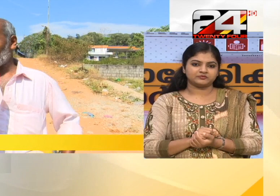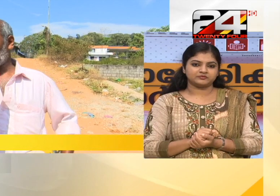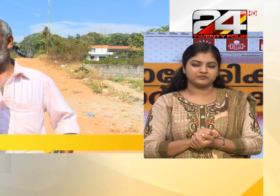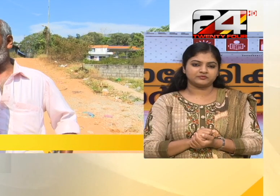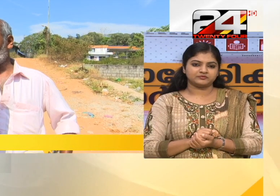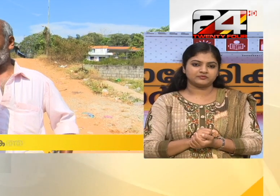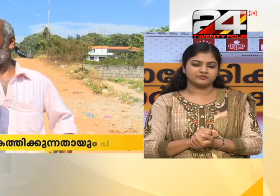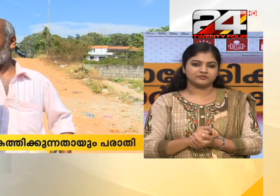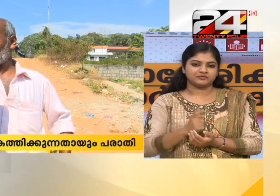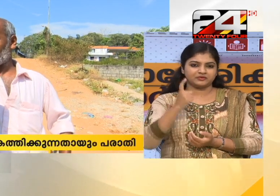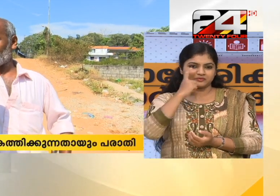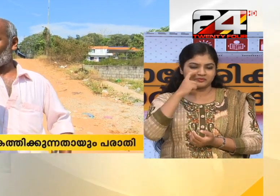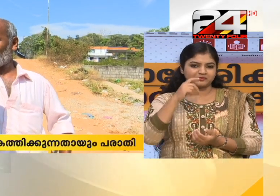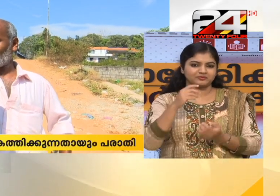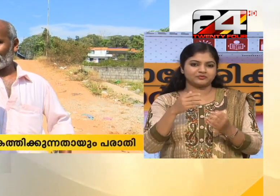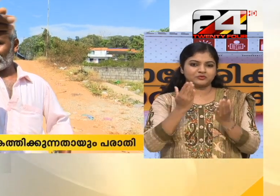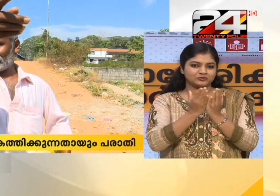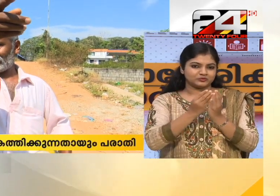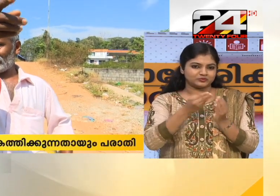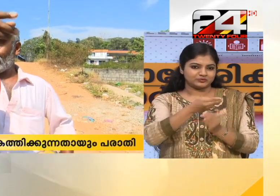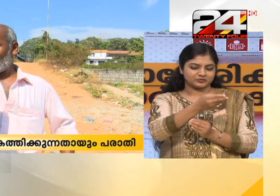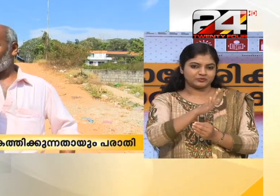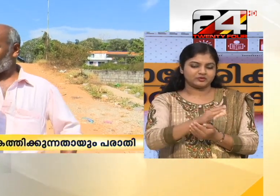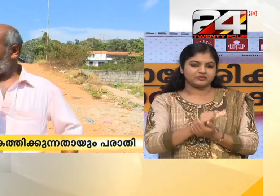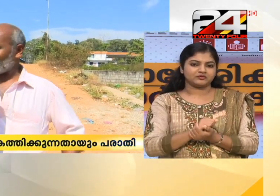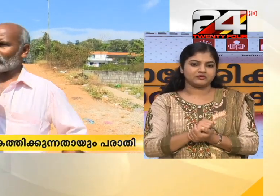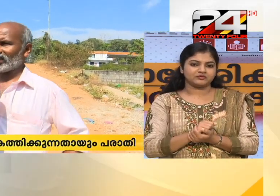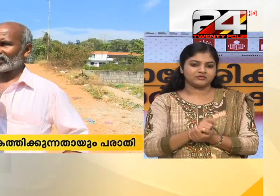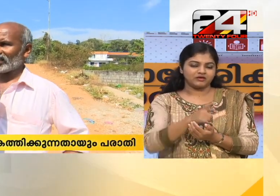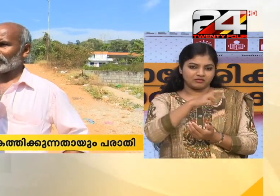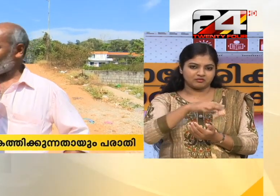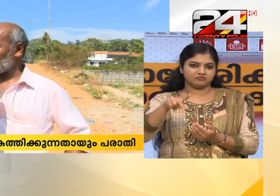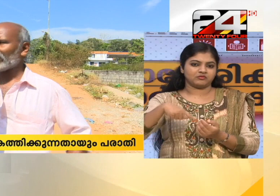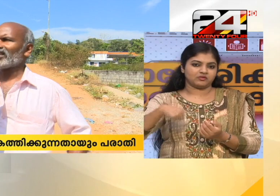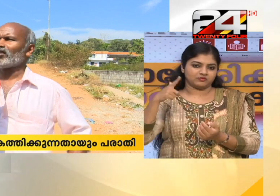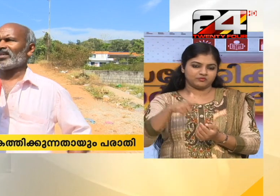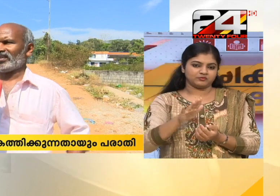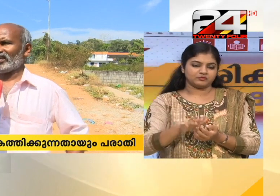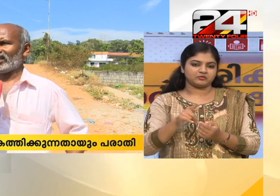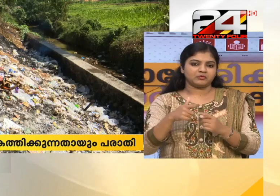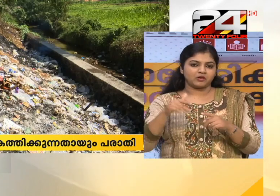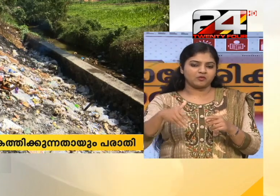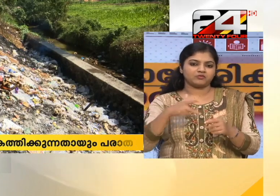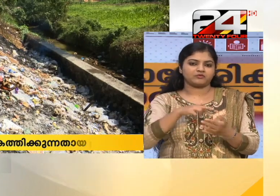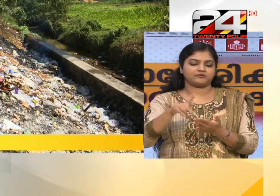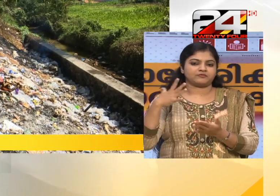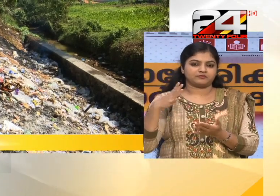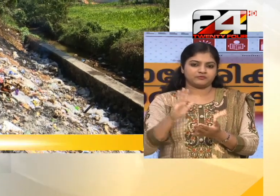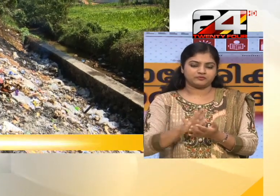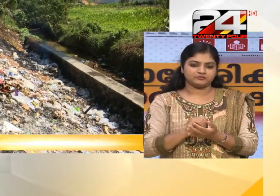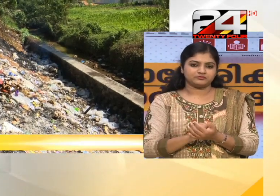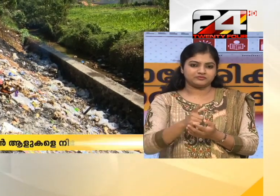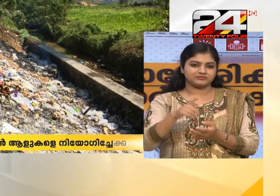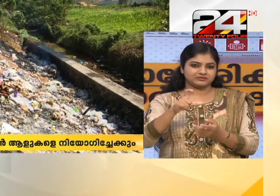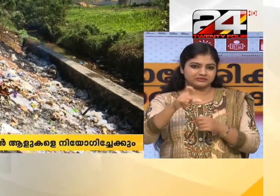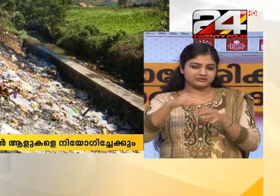കൂടെ കുറേ പെൺകുട്ടികൾ അവിടെ സ്കൂളിൽ പഠിക്കുന്നുണ്ട്, അവിടെ അവരെല്ലാം ഇതിലെ കൂടെ യാത്ര ചെയ്യുന്നു, പക്ഷേ ഇപ്പോൾ ഇതിലെ കൂടെ യാത്ര ചെയ്യുന്നില്ല. നഗരത്തിലെ മാലിന്യങ്ങൾ